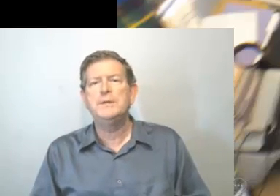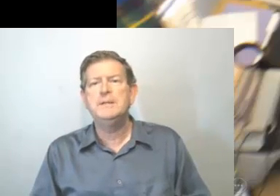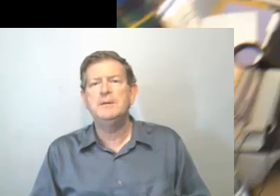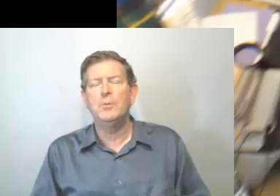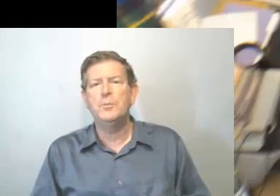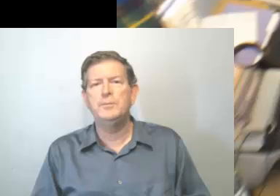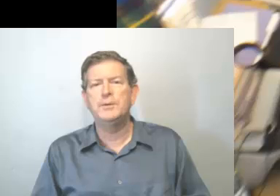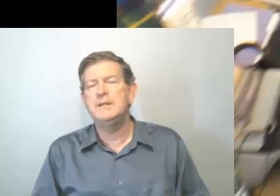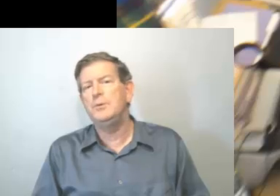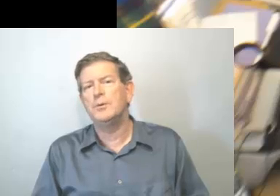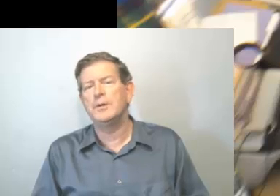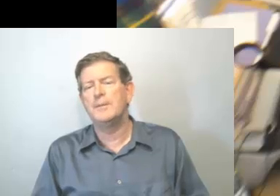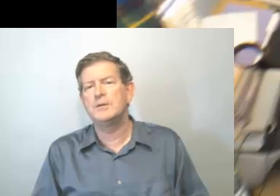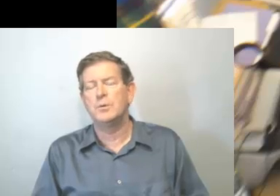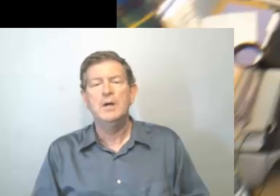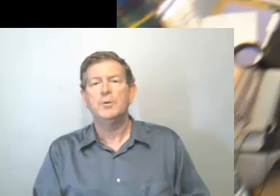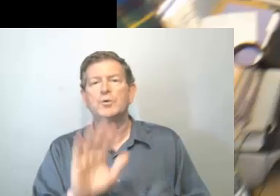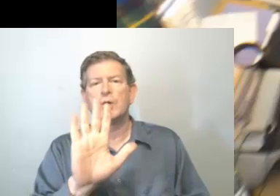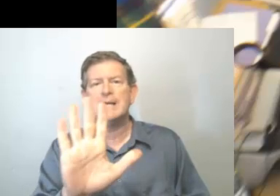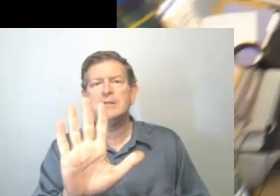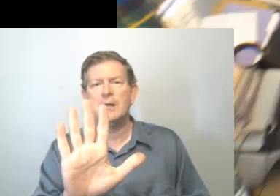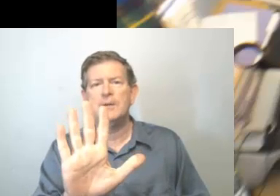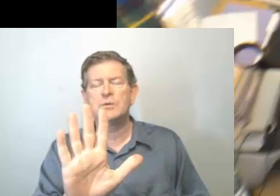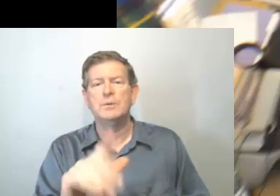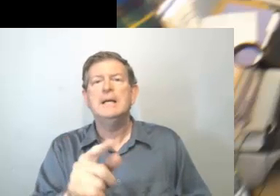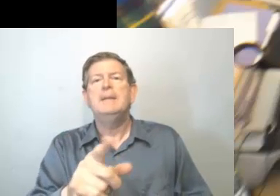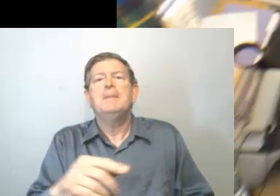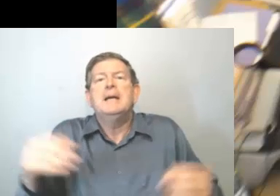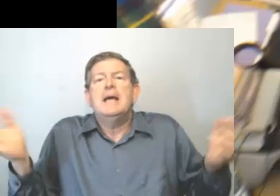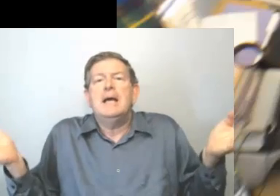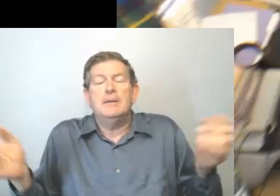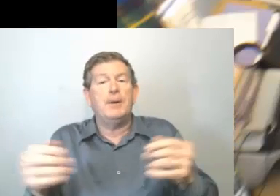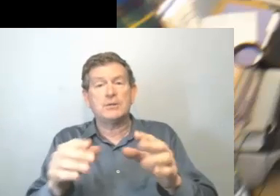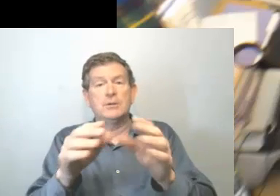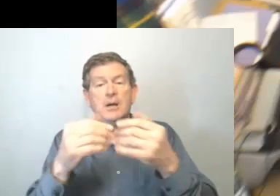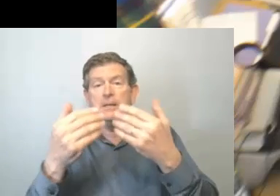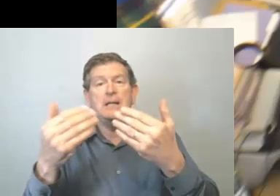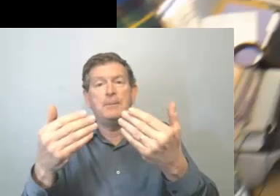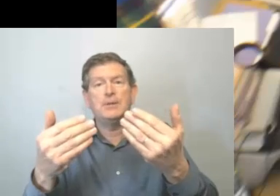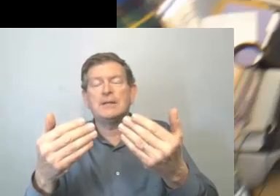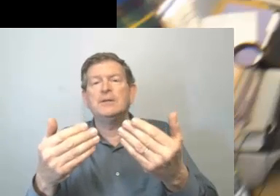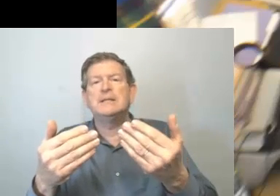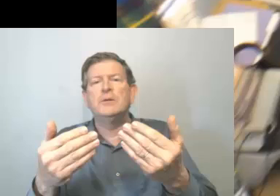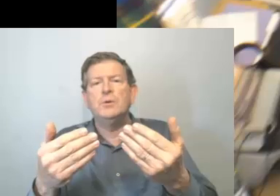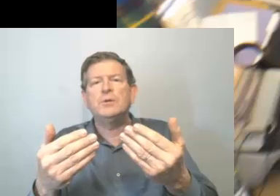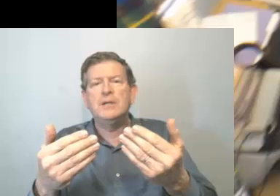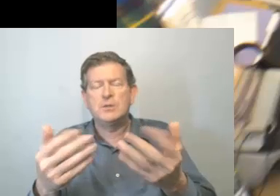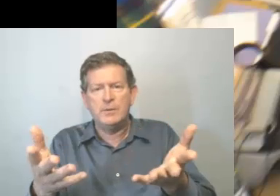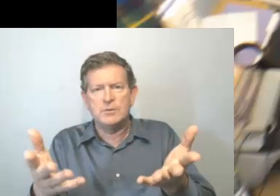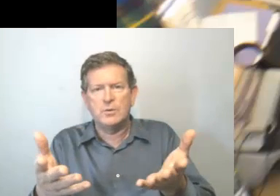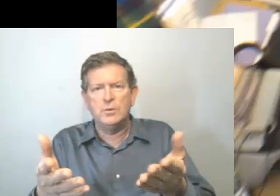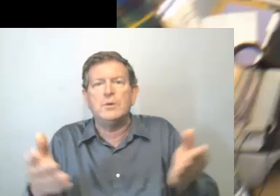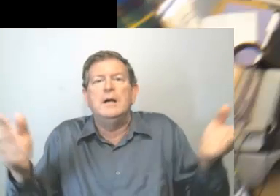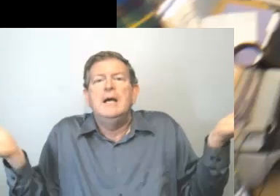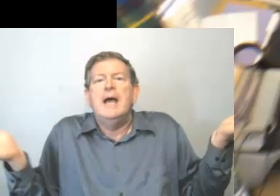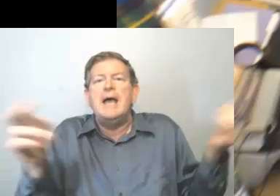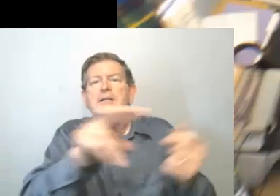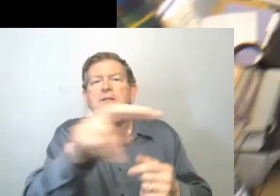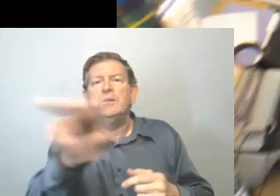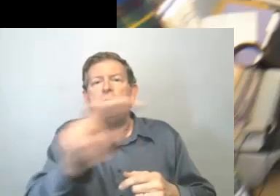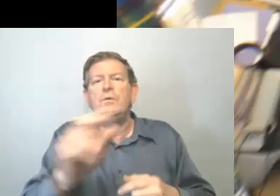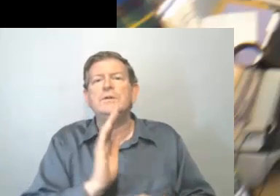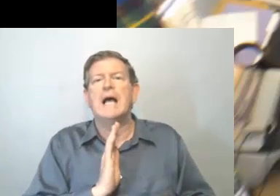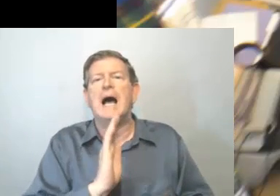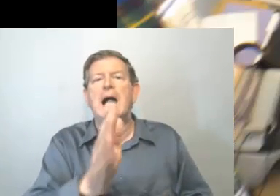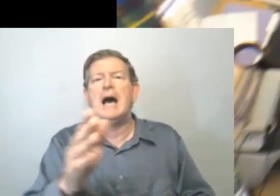Ça, c'est mon petit bureau dans la maison. Donc, je reste dans la maison. Parce que comme il y a peut-être des adultes qui suivent ce cours,